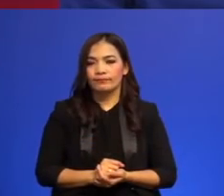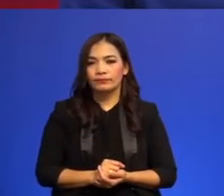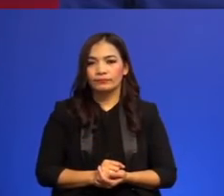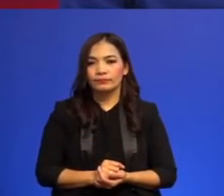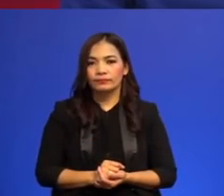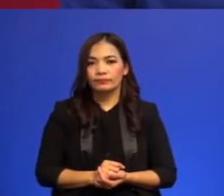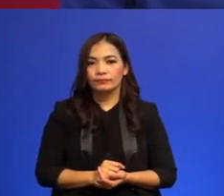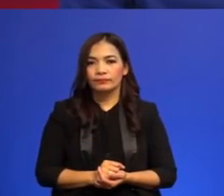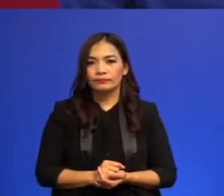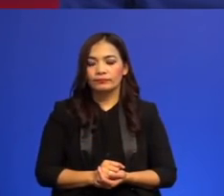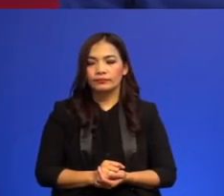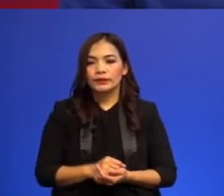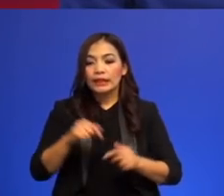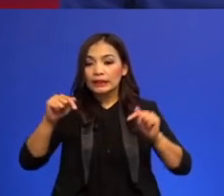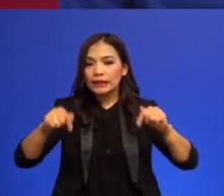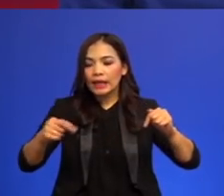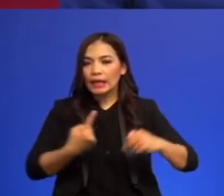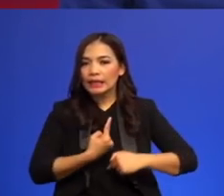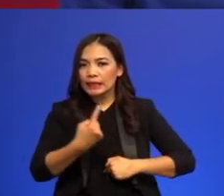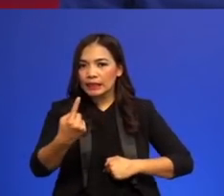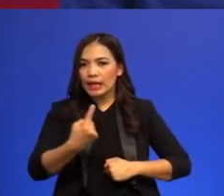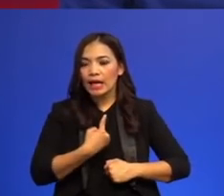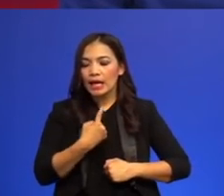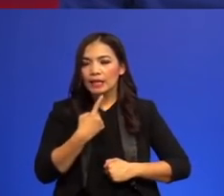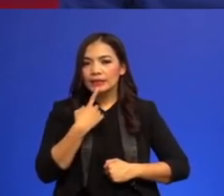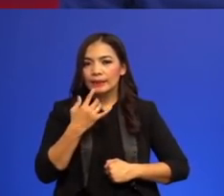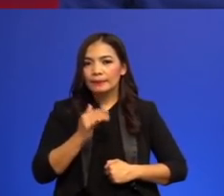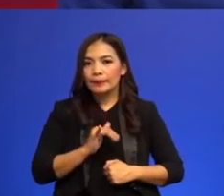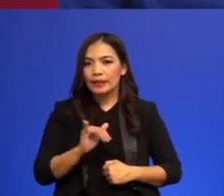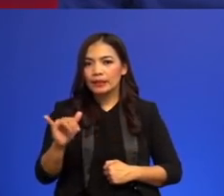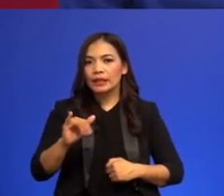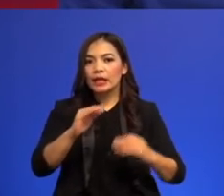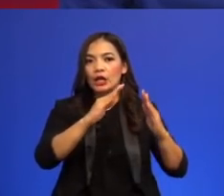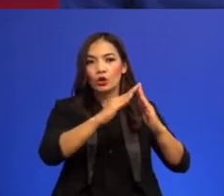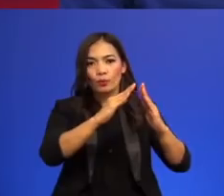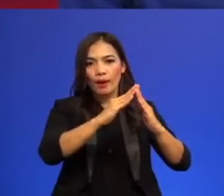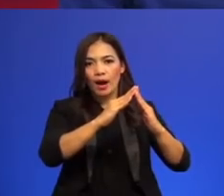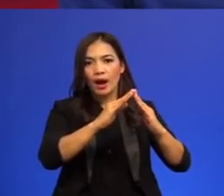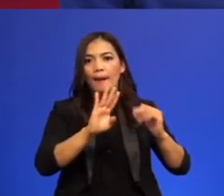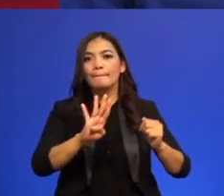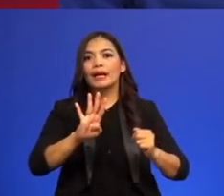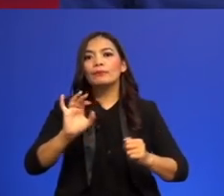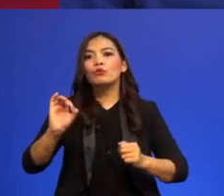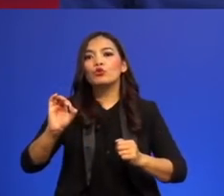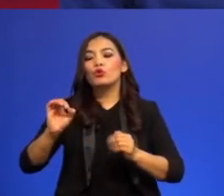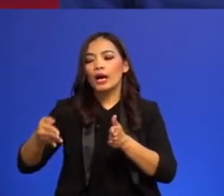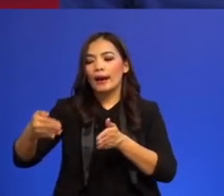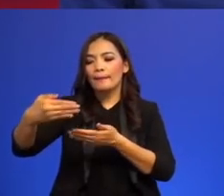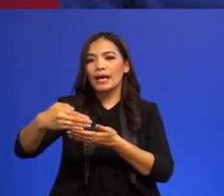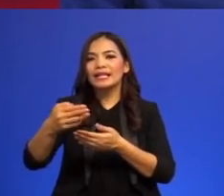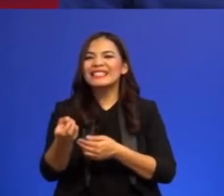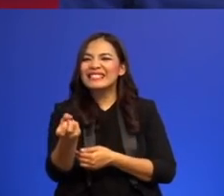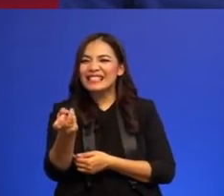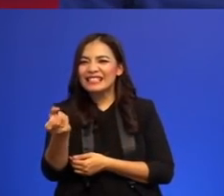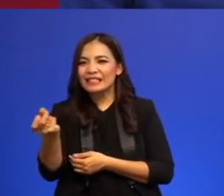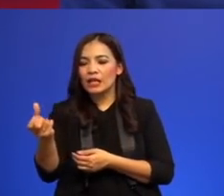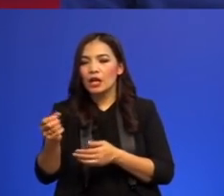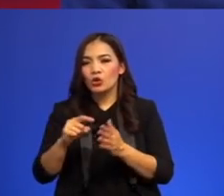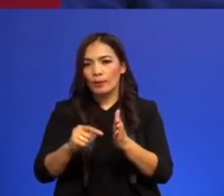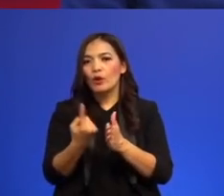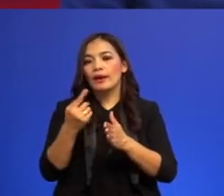Jadi kita sekarang juga sebenarnya dapat satu rumah dengan 40 kamar. Tapi kecil-kecil lagi kita mulai